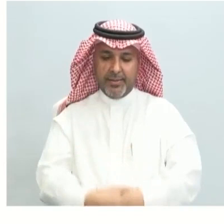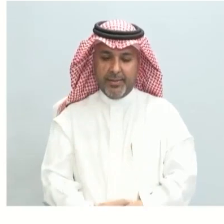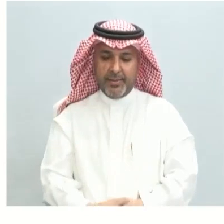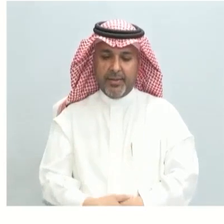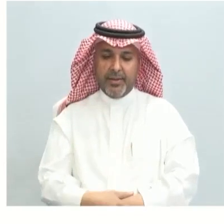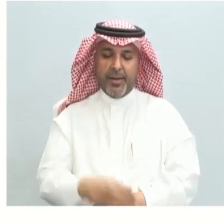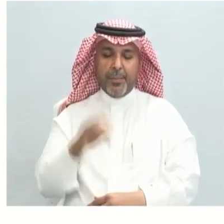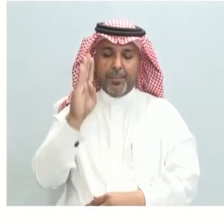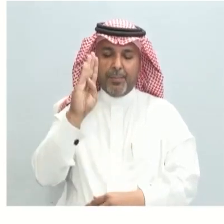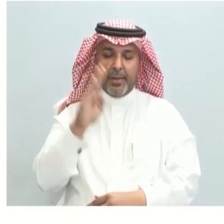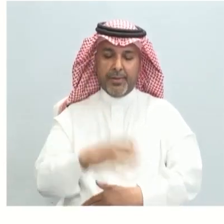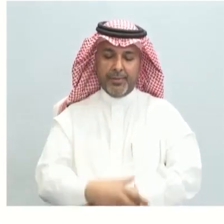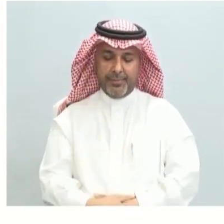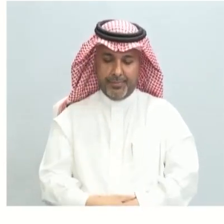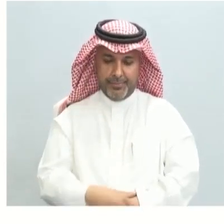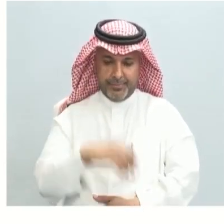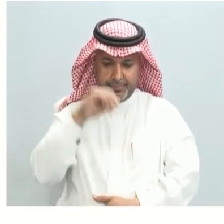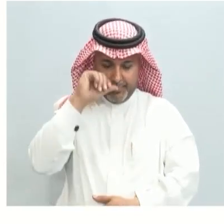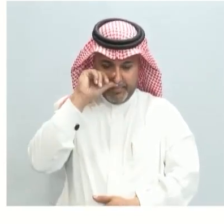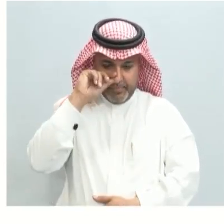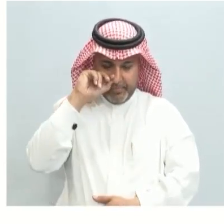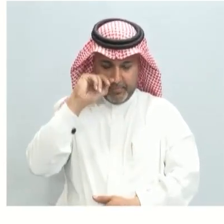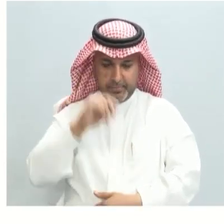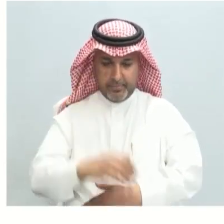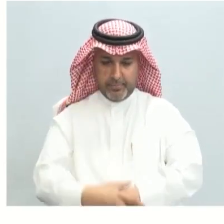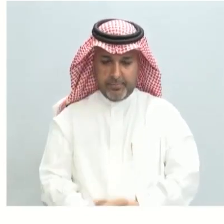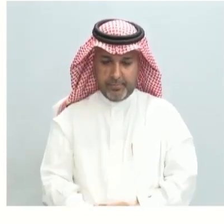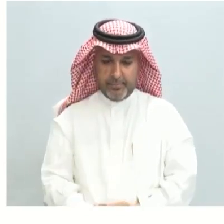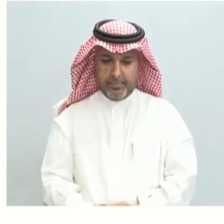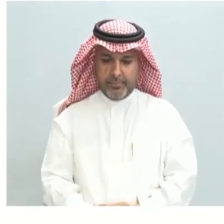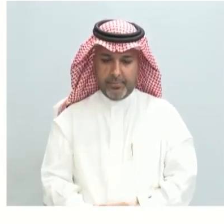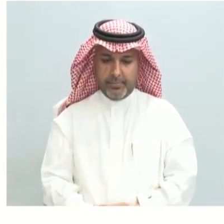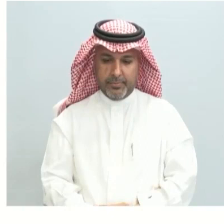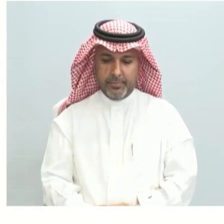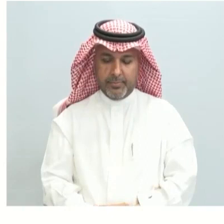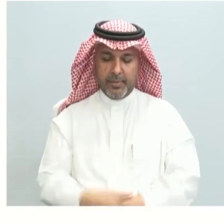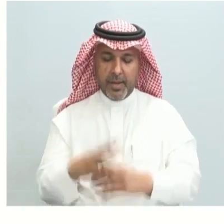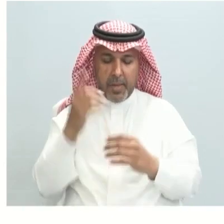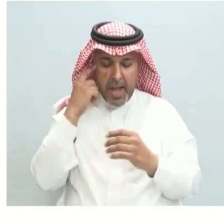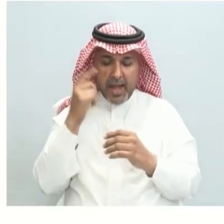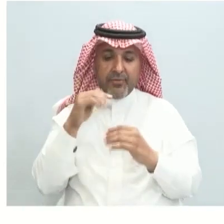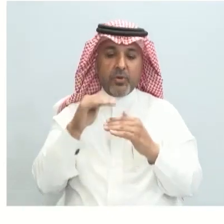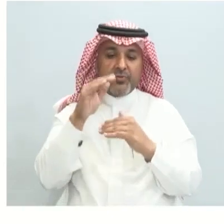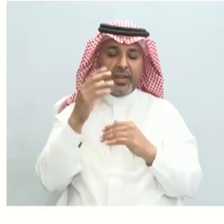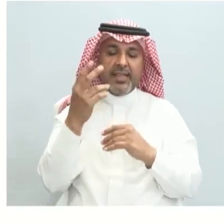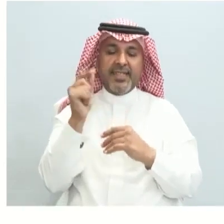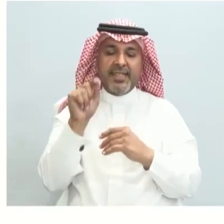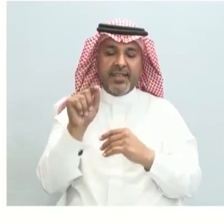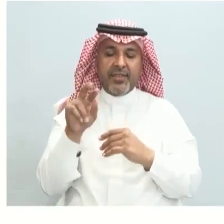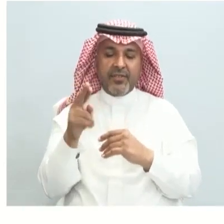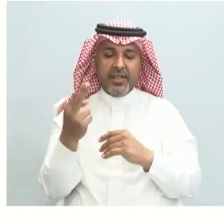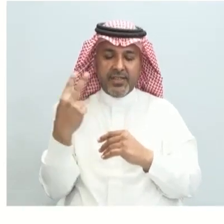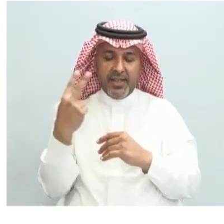على بي يعني لو خليتها بالراديان بهذا الشكل. طول الدورة معروف بالنسبة لي اللي هو 0.2 يساوي